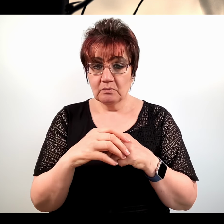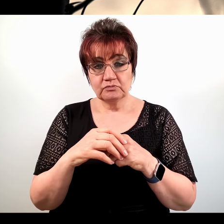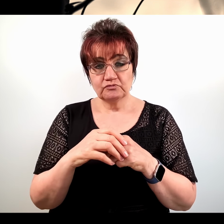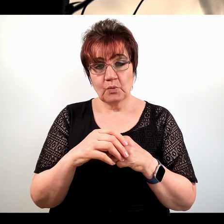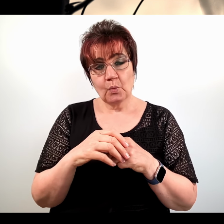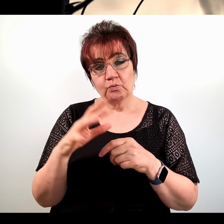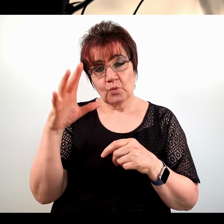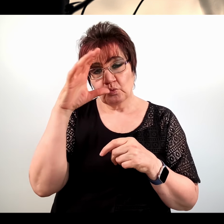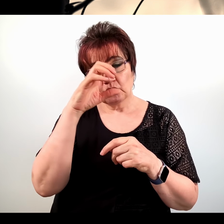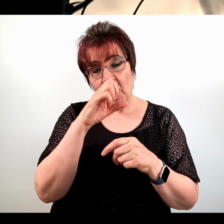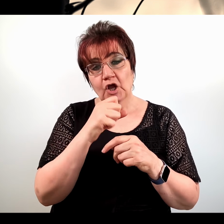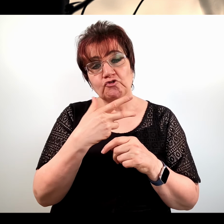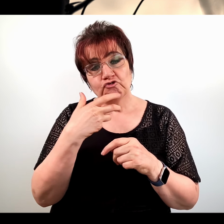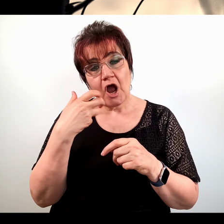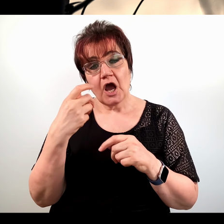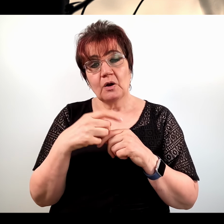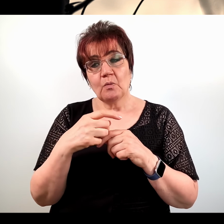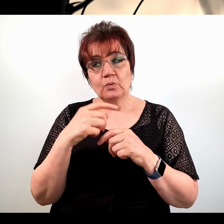rufen hören.